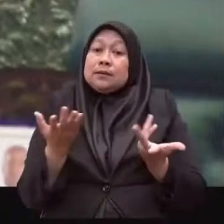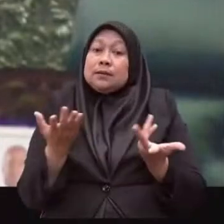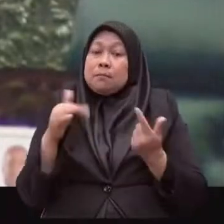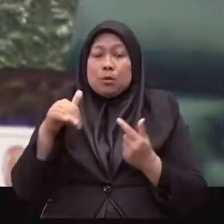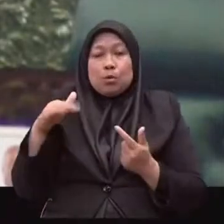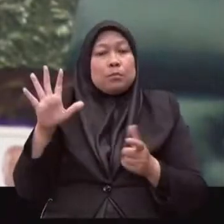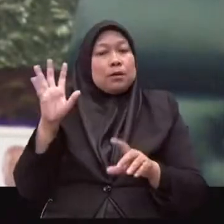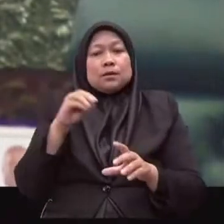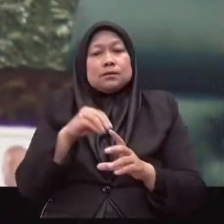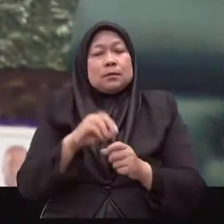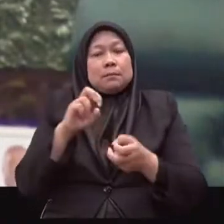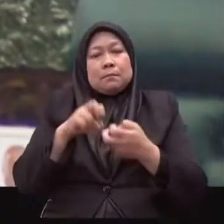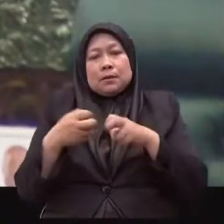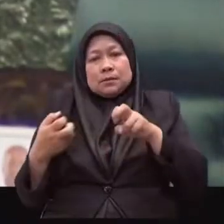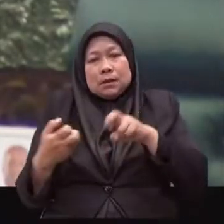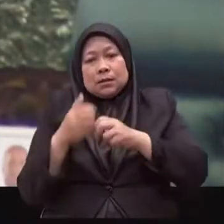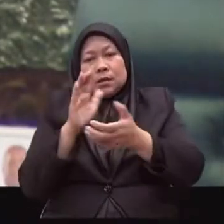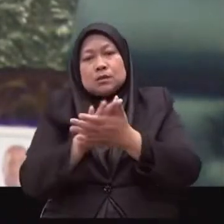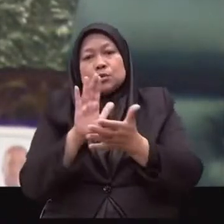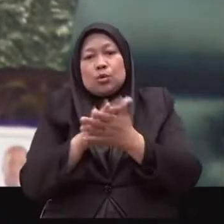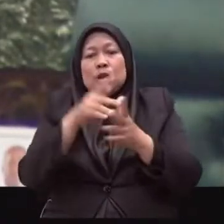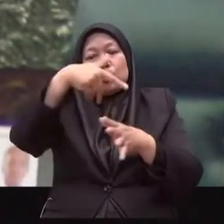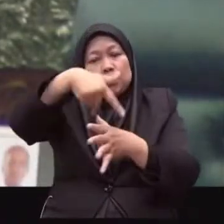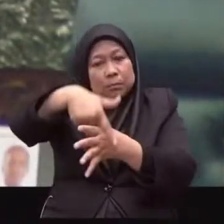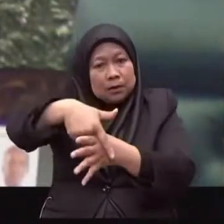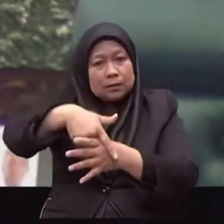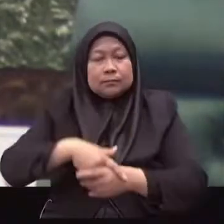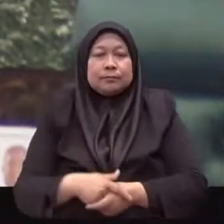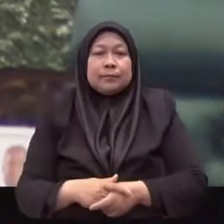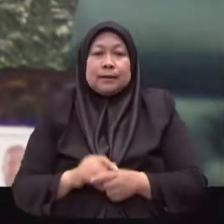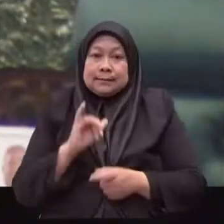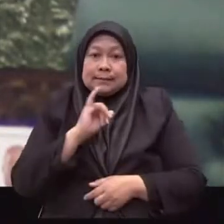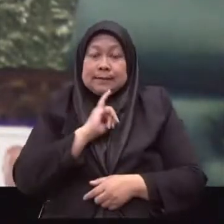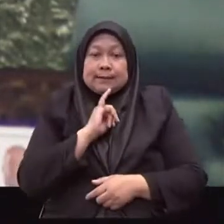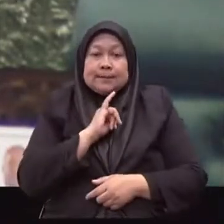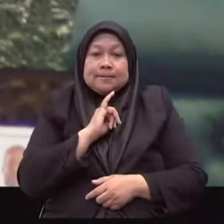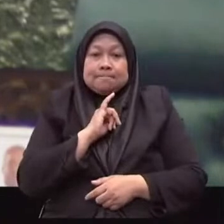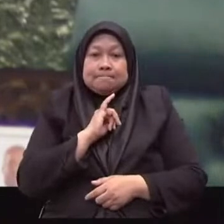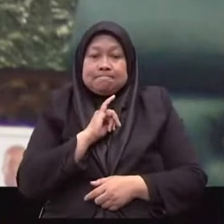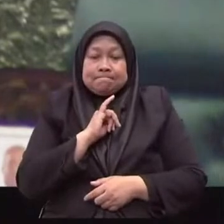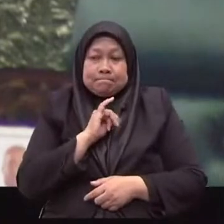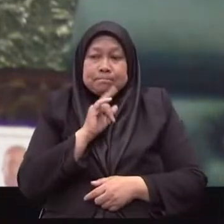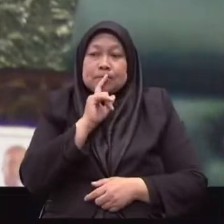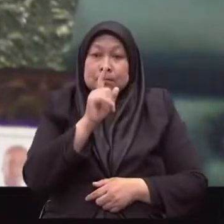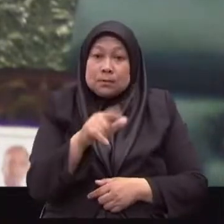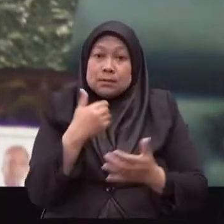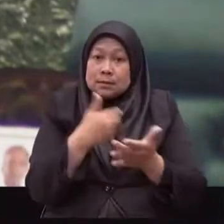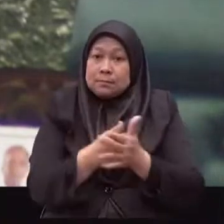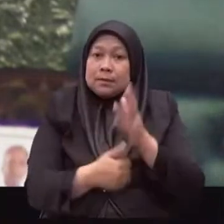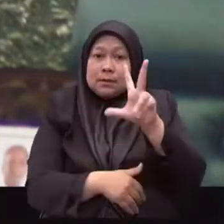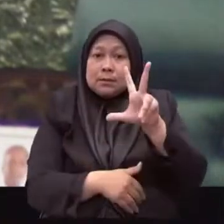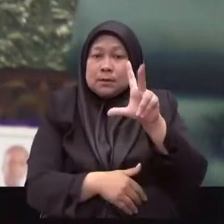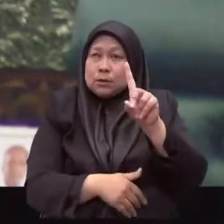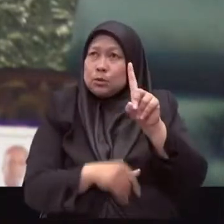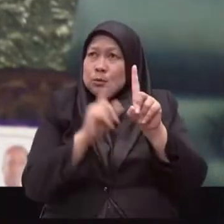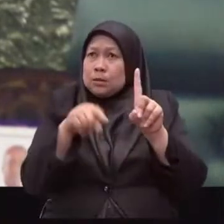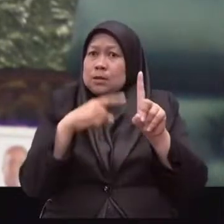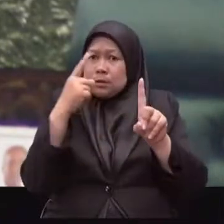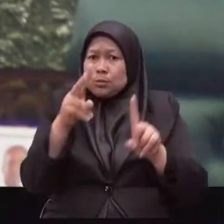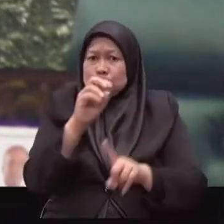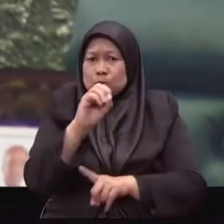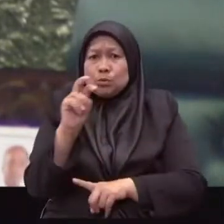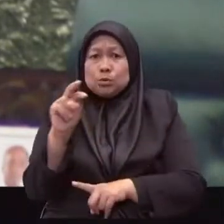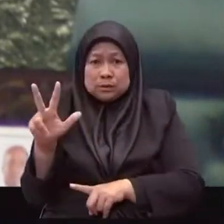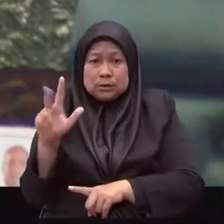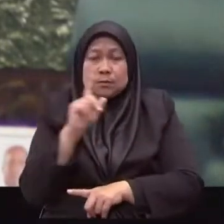dan keuangan yang mungkin akan menjegaskan peluang-peluang yang ada secara khususnya